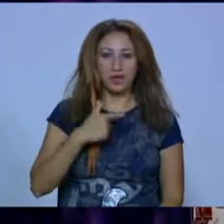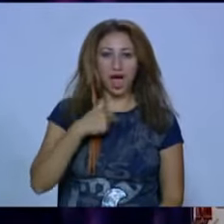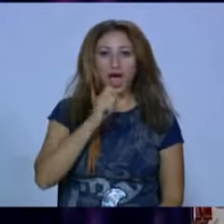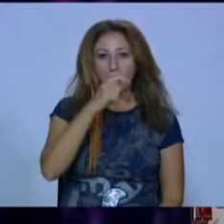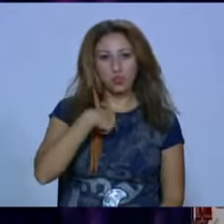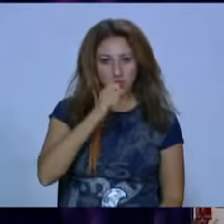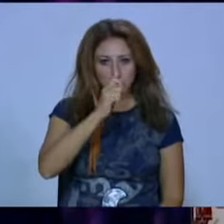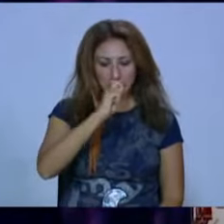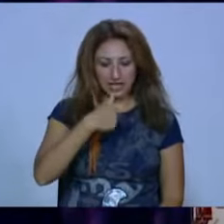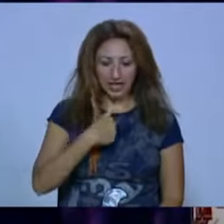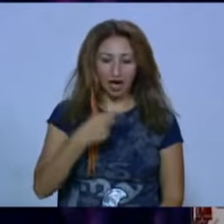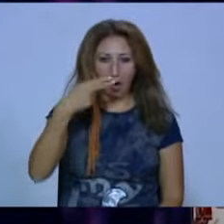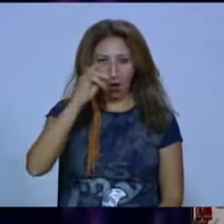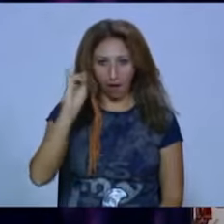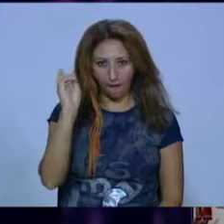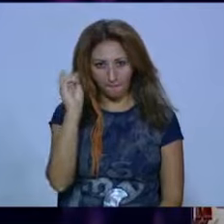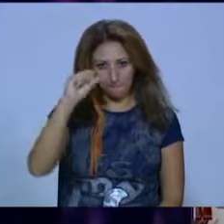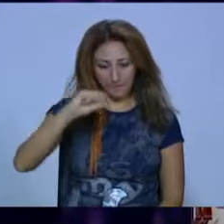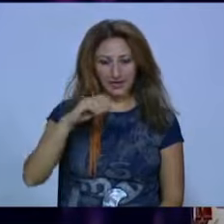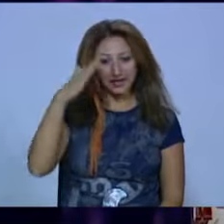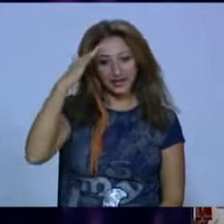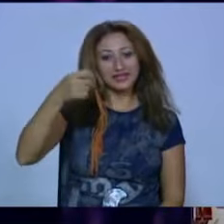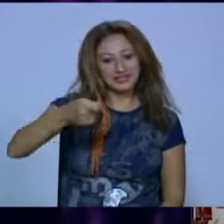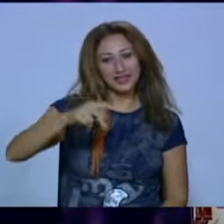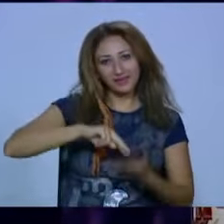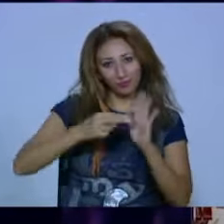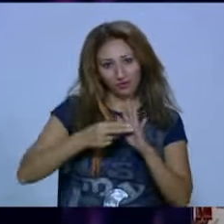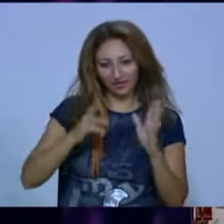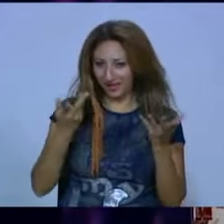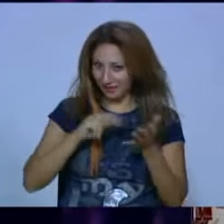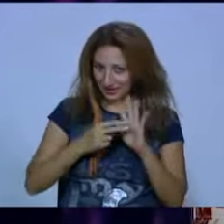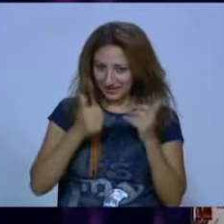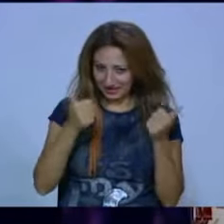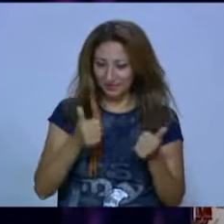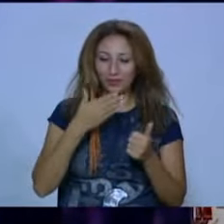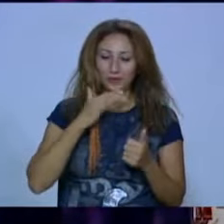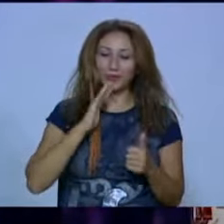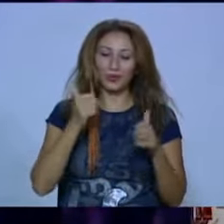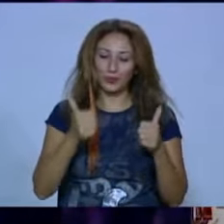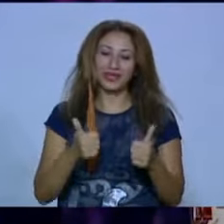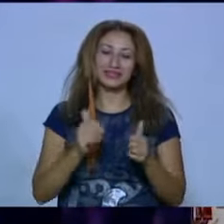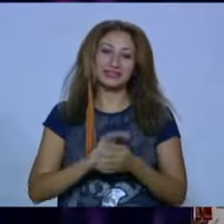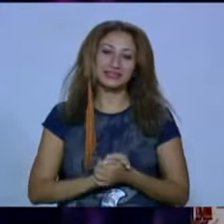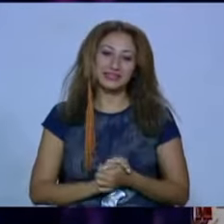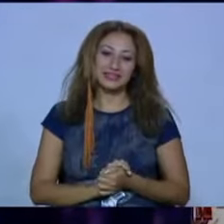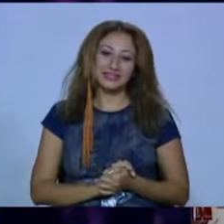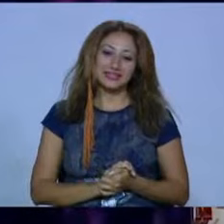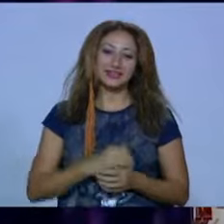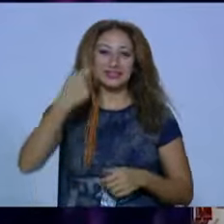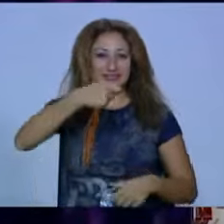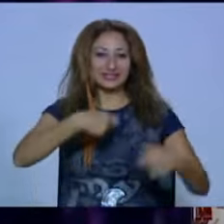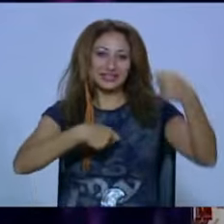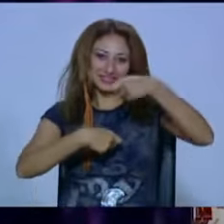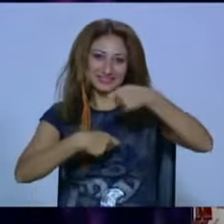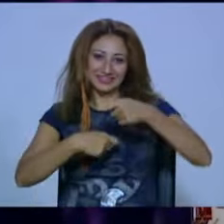ليسي. مساء الخير، ازاي حضرتك؟ مساء النور، ازيك استاذ عمرو، عامل ايه؟ الله يخليك، ازيك انت، اخبارك ايه؟ الحمد لله يا استاذ عمرو، الحمد لله. انا